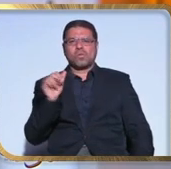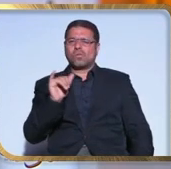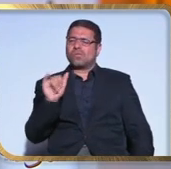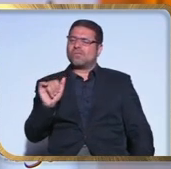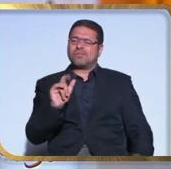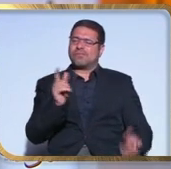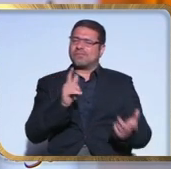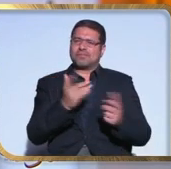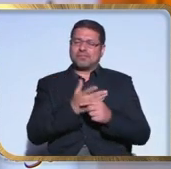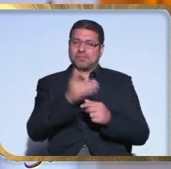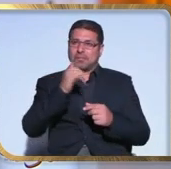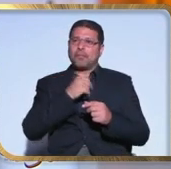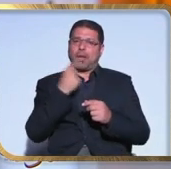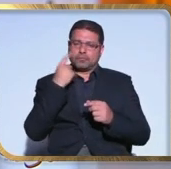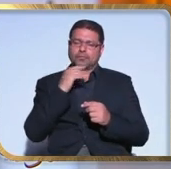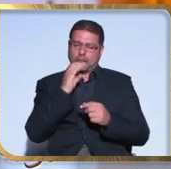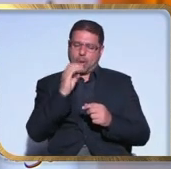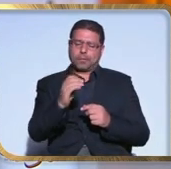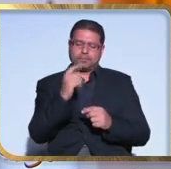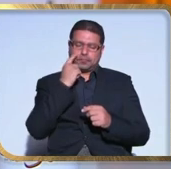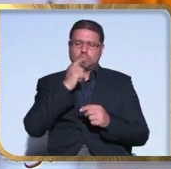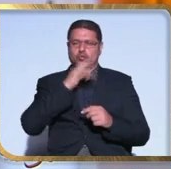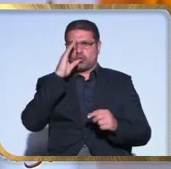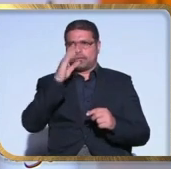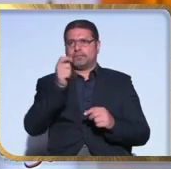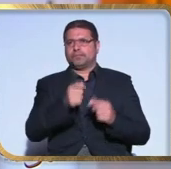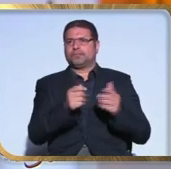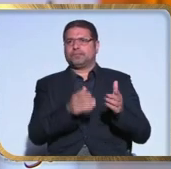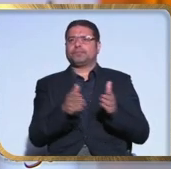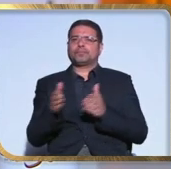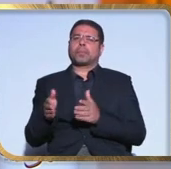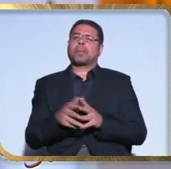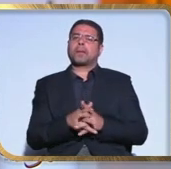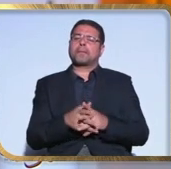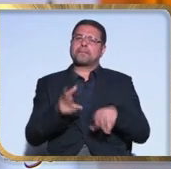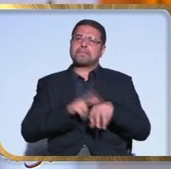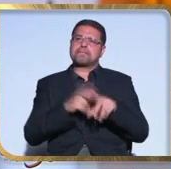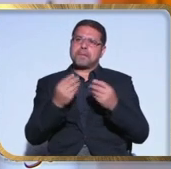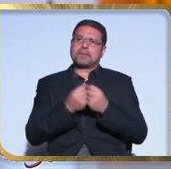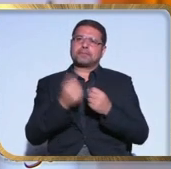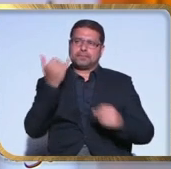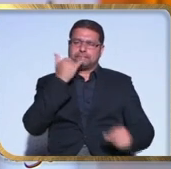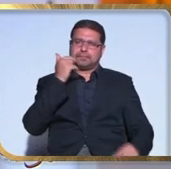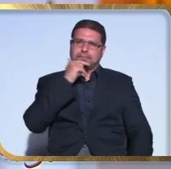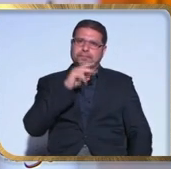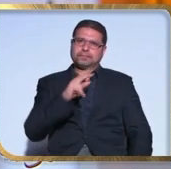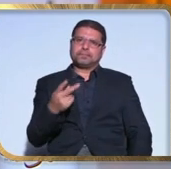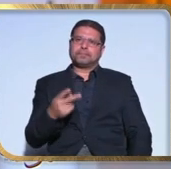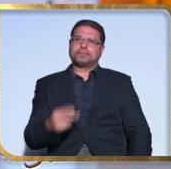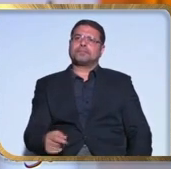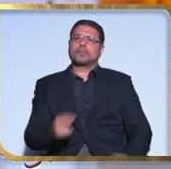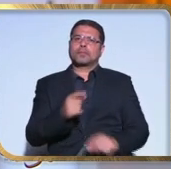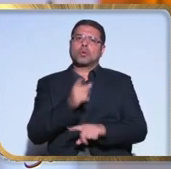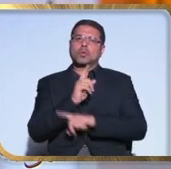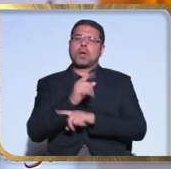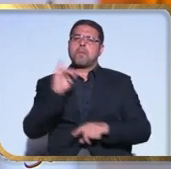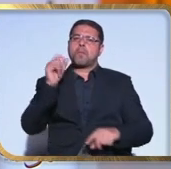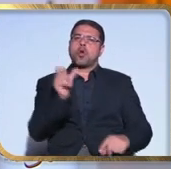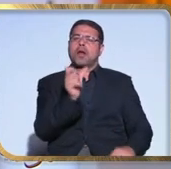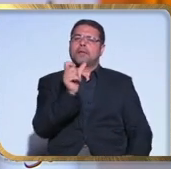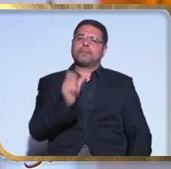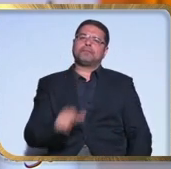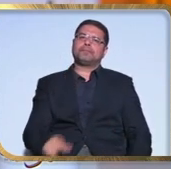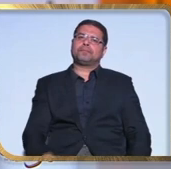ست ام محمد حاضر هجاوب حضرتك شكرا جزيلا معانا استاذه منى اتفضلي يا